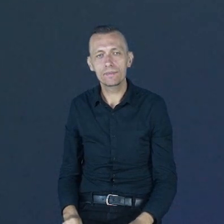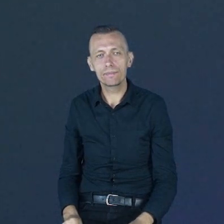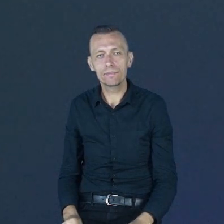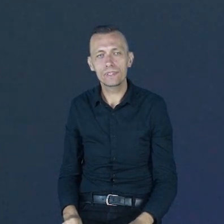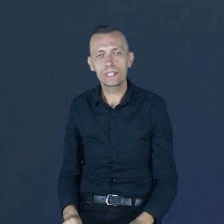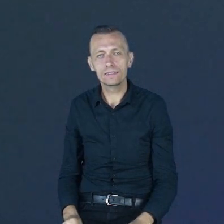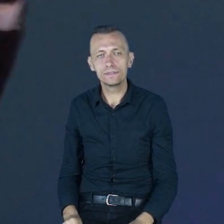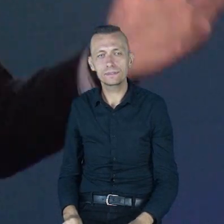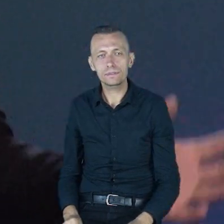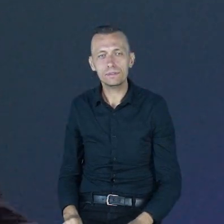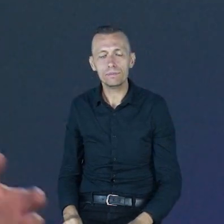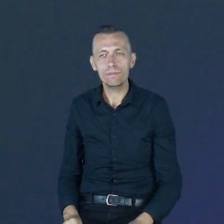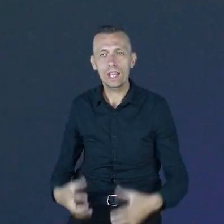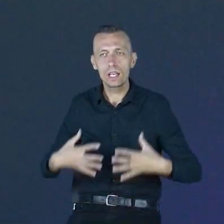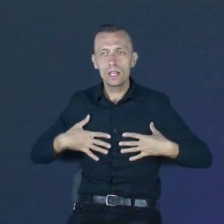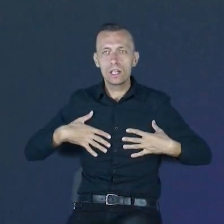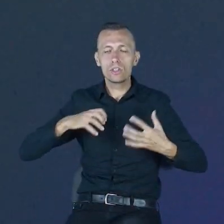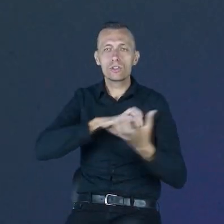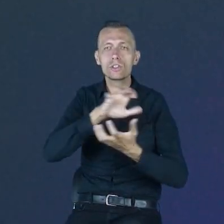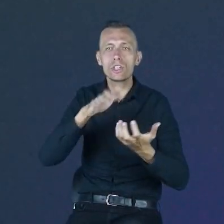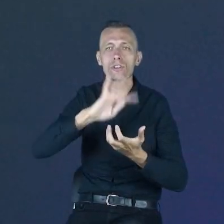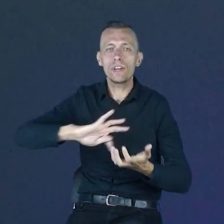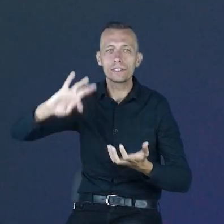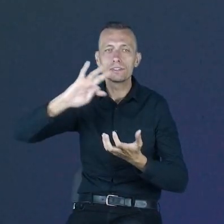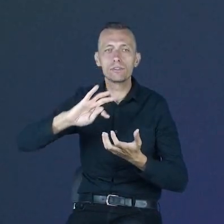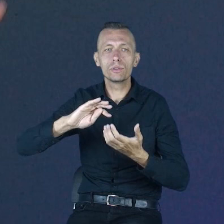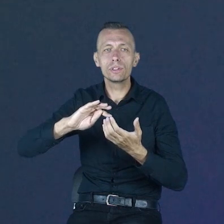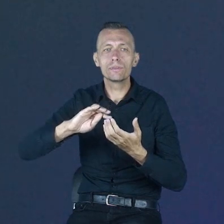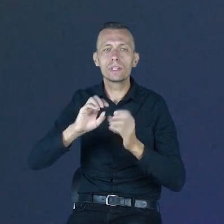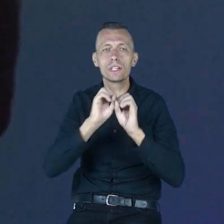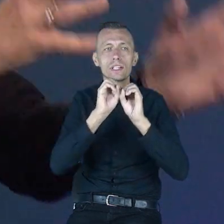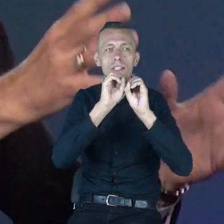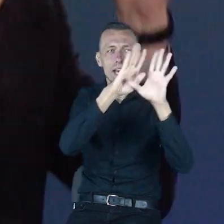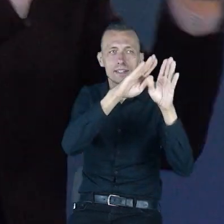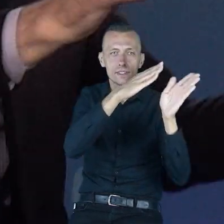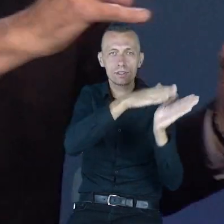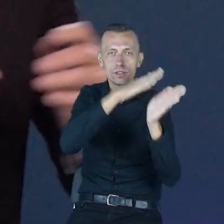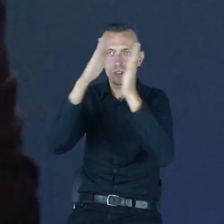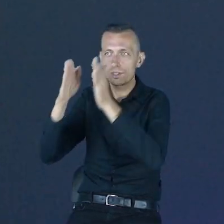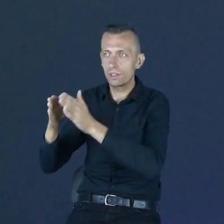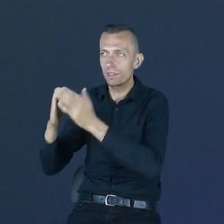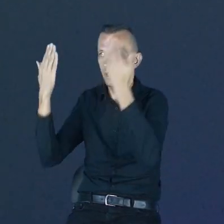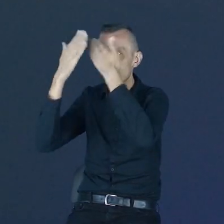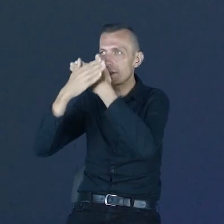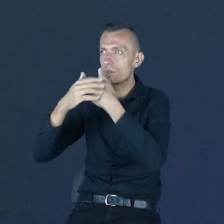do ciemności, albo do światłości. I za każdym z tych światów stoi ktoś.